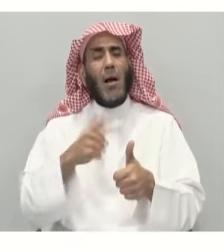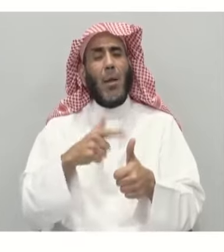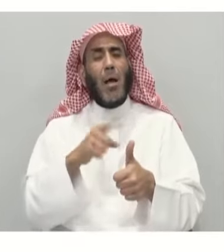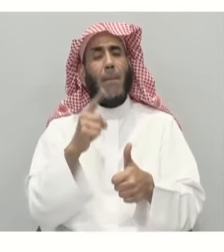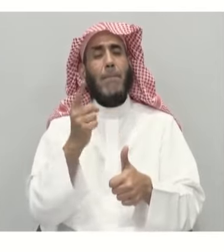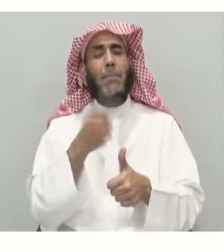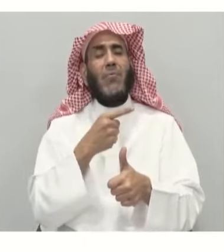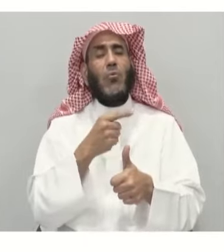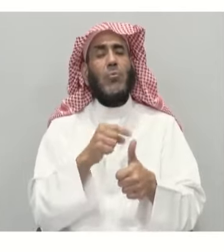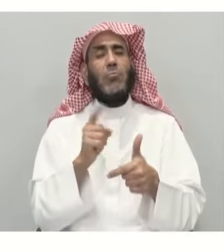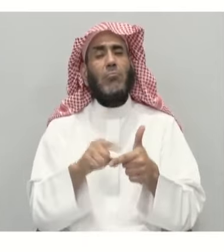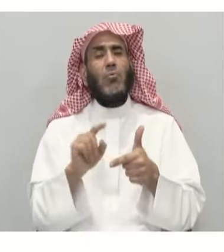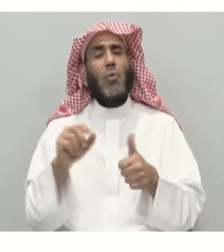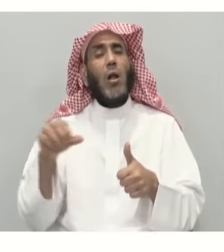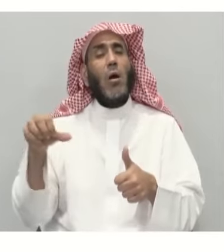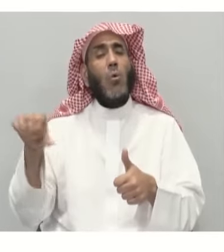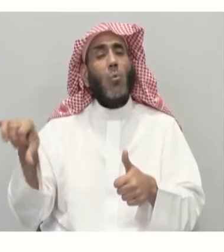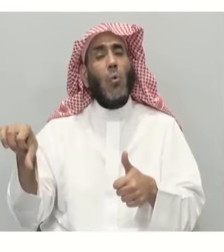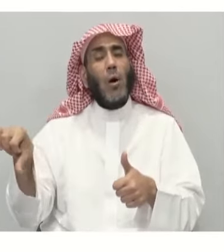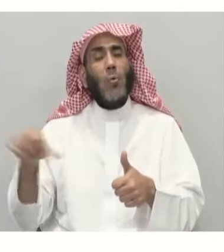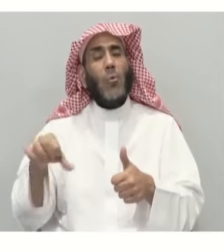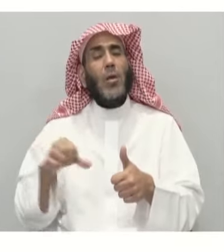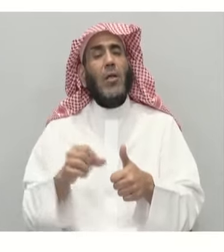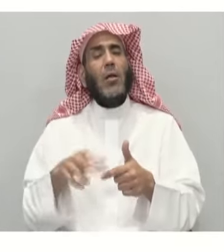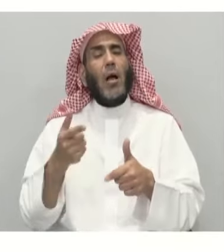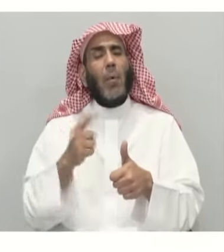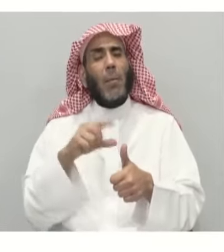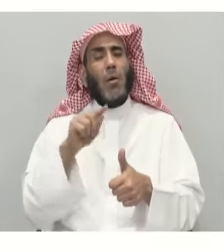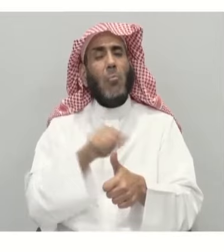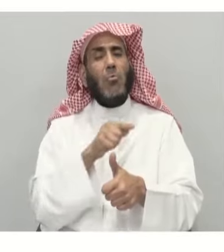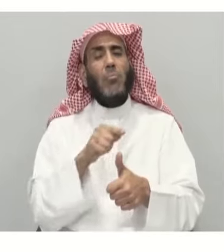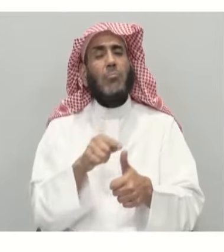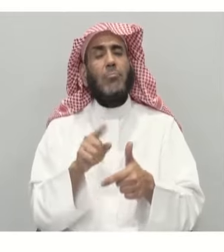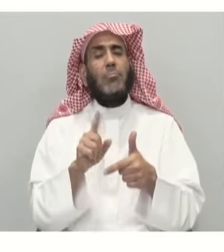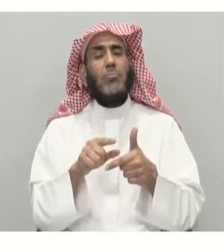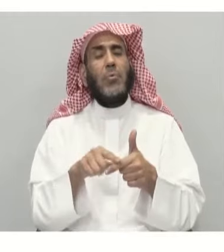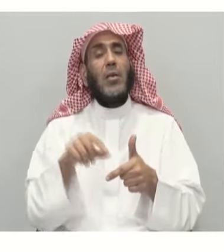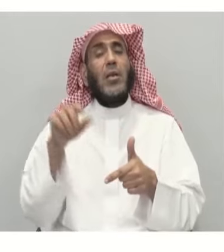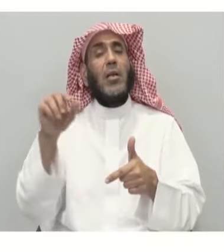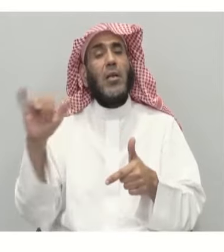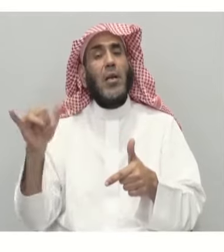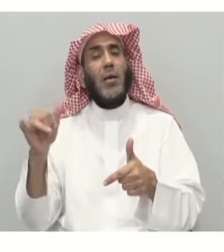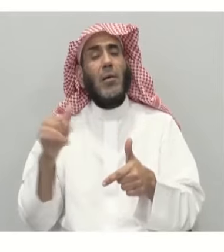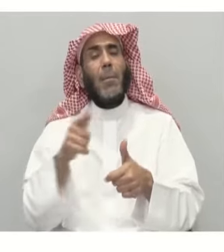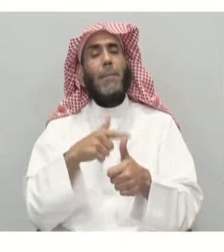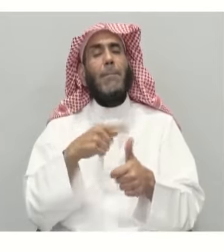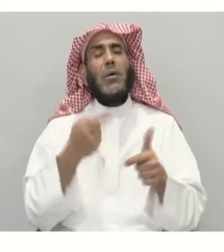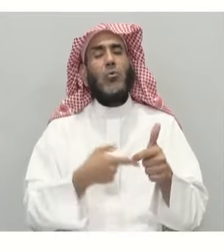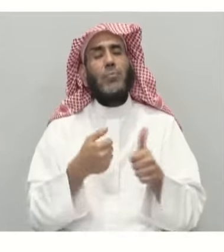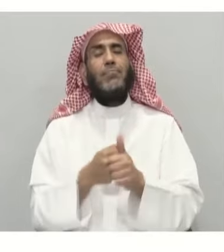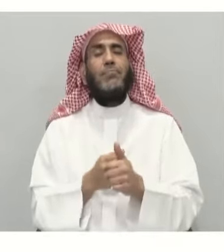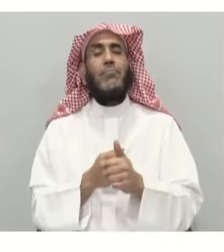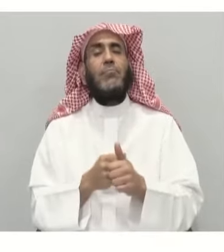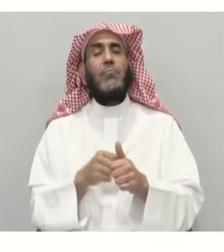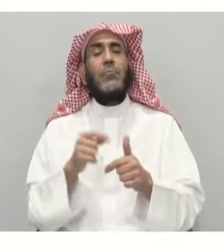مفتوحا ومتى تكتب على الواو اذا كان ما قبلها مضموما ومتى تكتب على الياء اذا كان ما قبلها مكسور